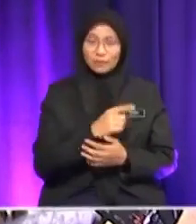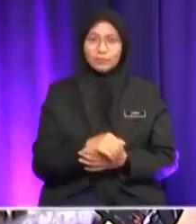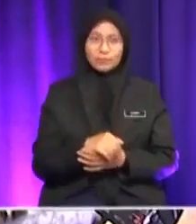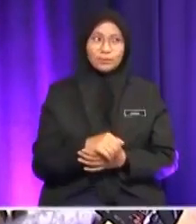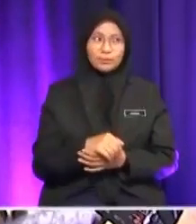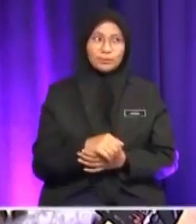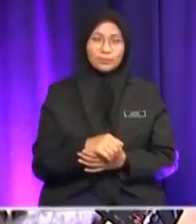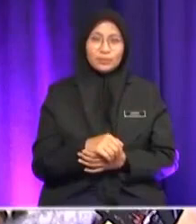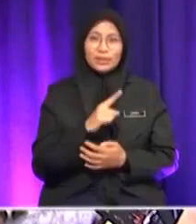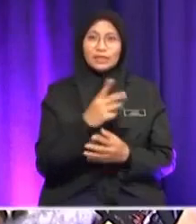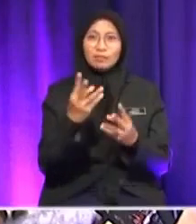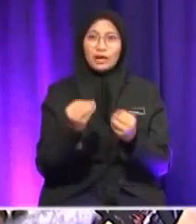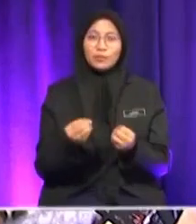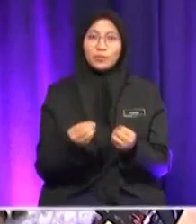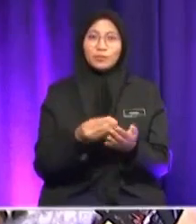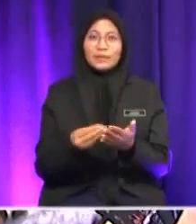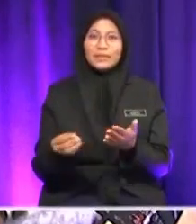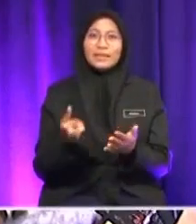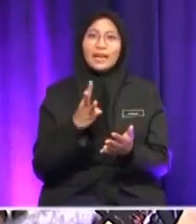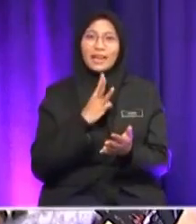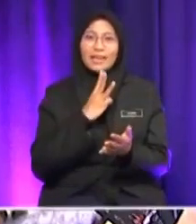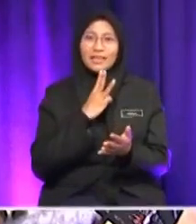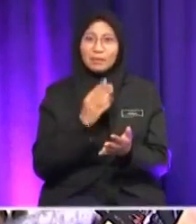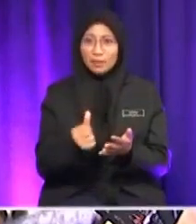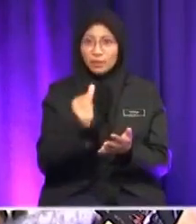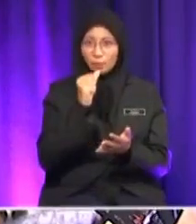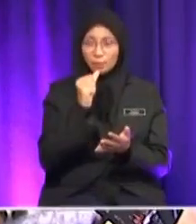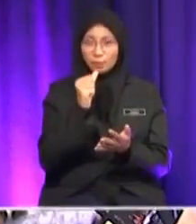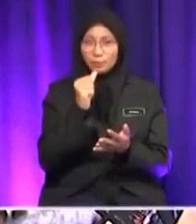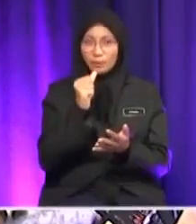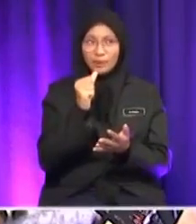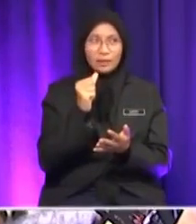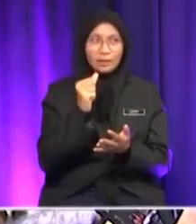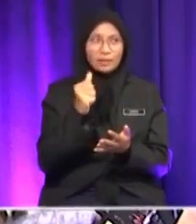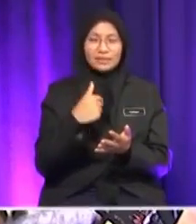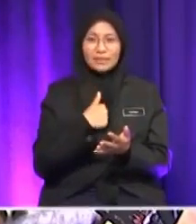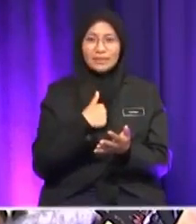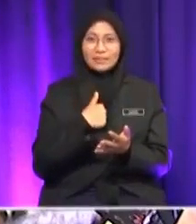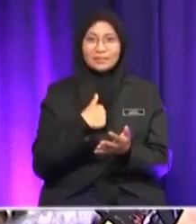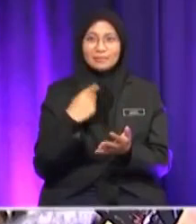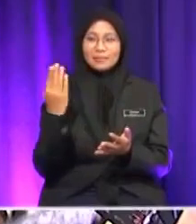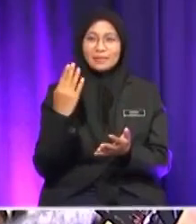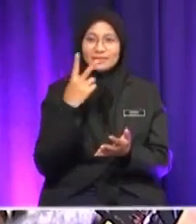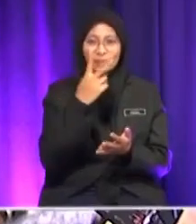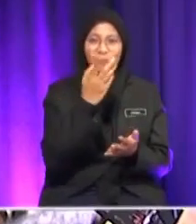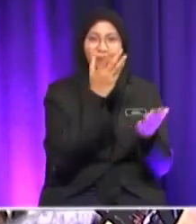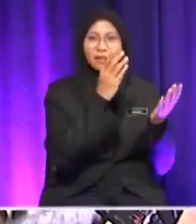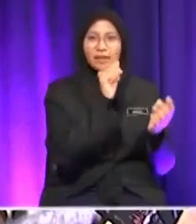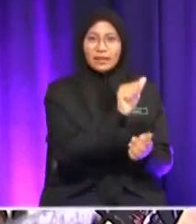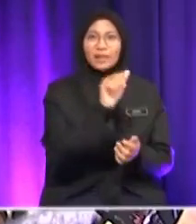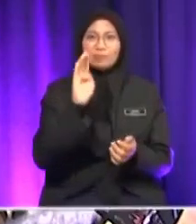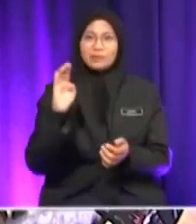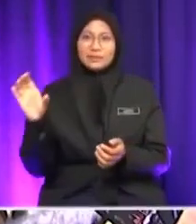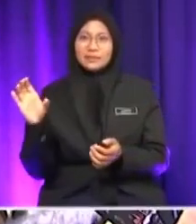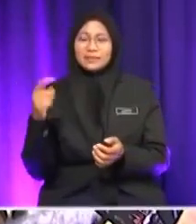nak beli serbuk minuman. Saya akan membandingkan portal A, portal B dan portal C. Dari situ,